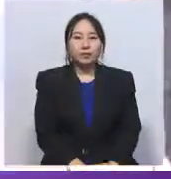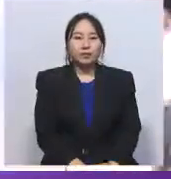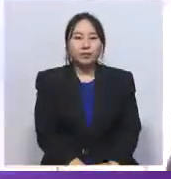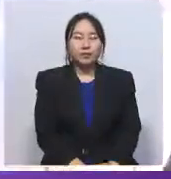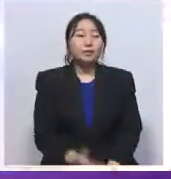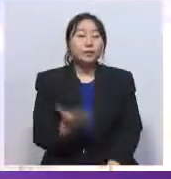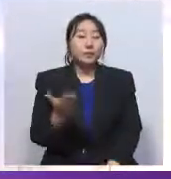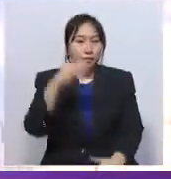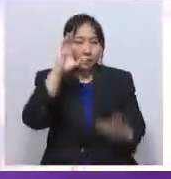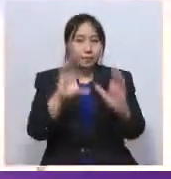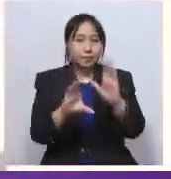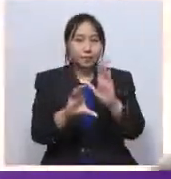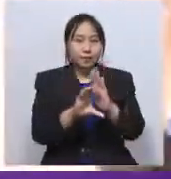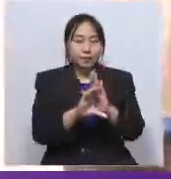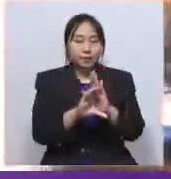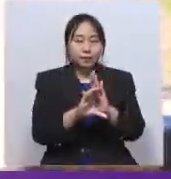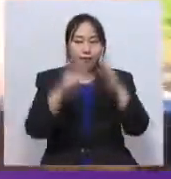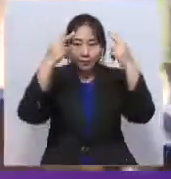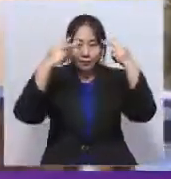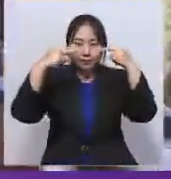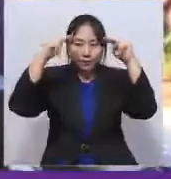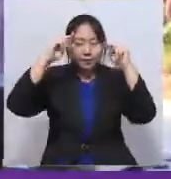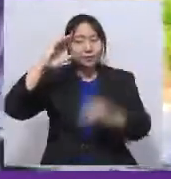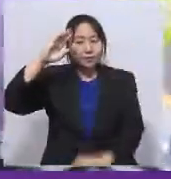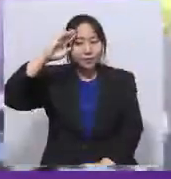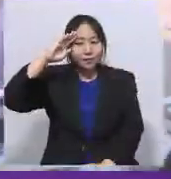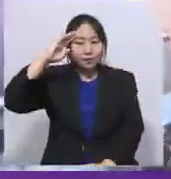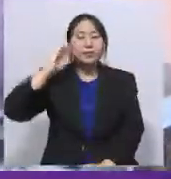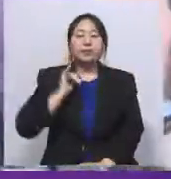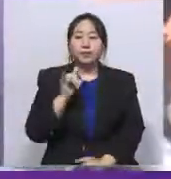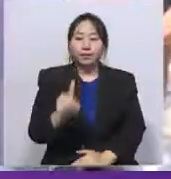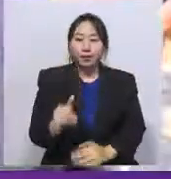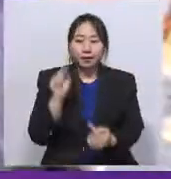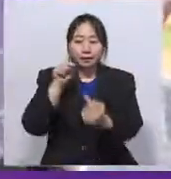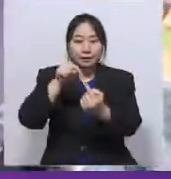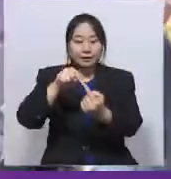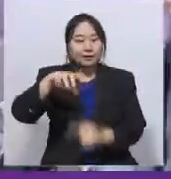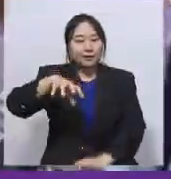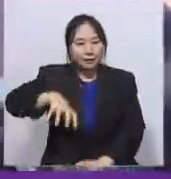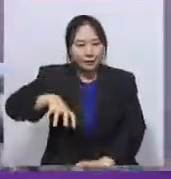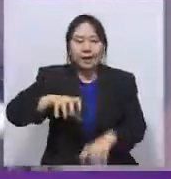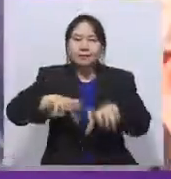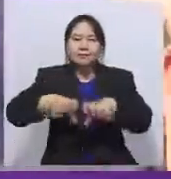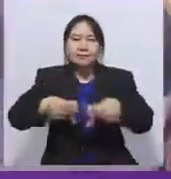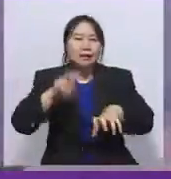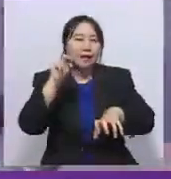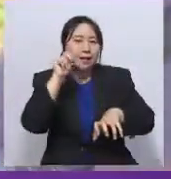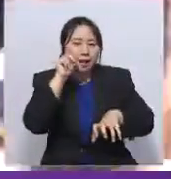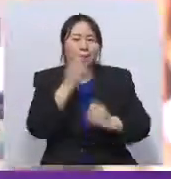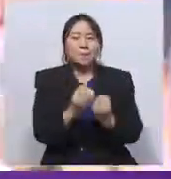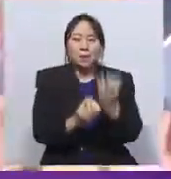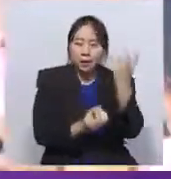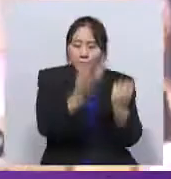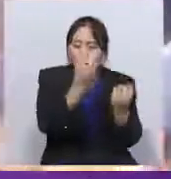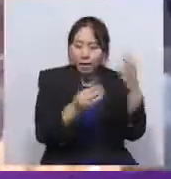นี่ก็คือภาพบรรยากาศนะคะทันทีที่พลเอกประยุทธ์จันทร์โอชานายกรัฐมนตรีเดินทางมาถึงที่พิพิธภัณฑ์บริหารจัดการน้ำและป่าชายเลน